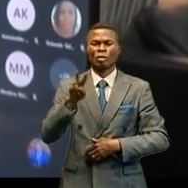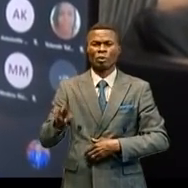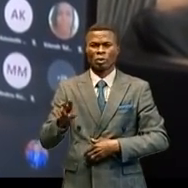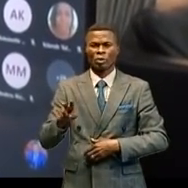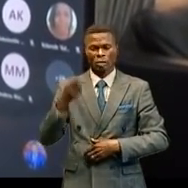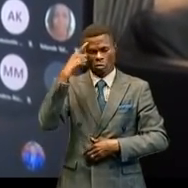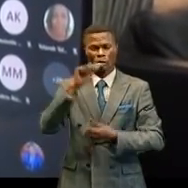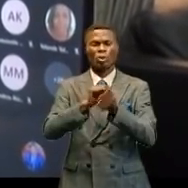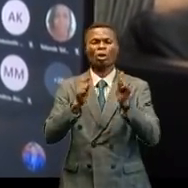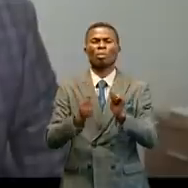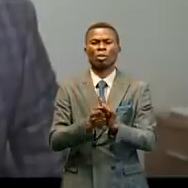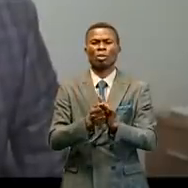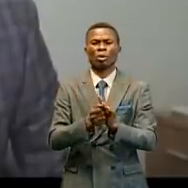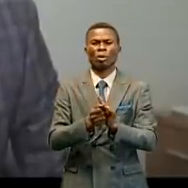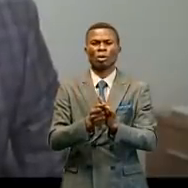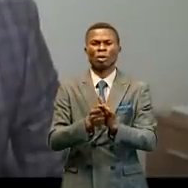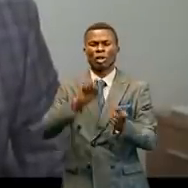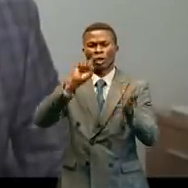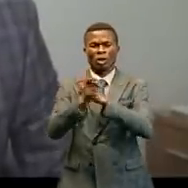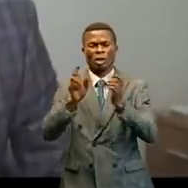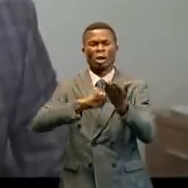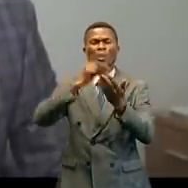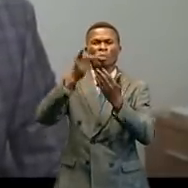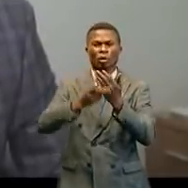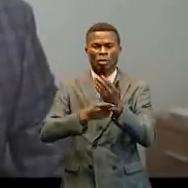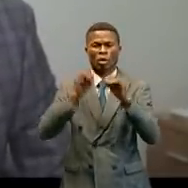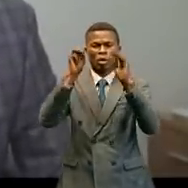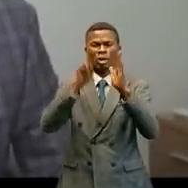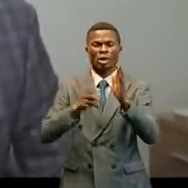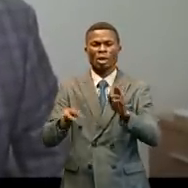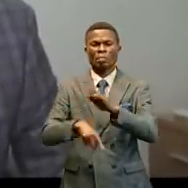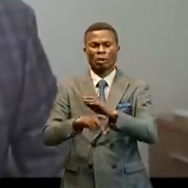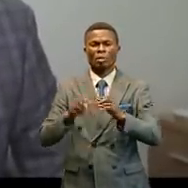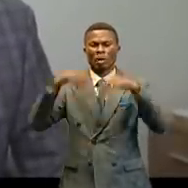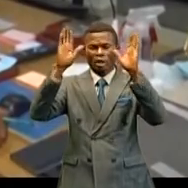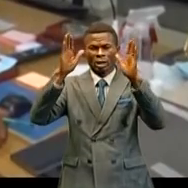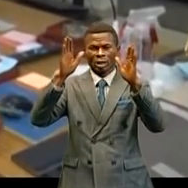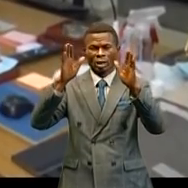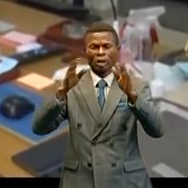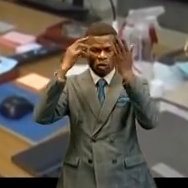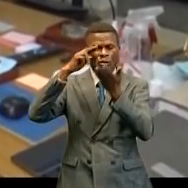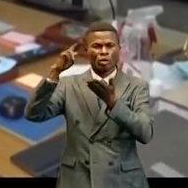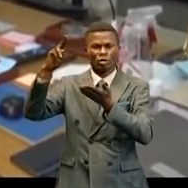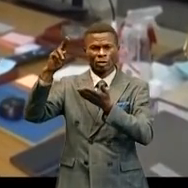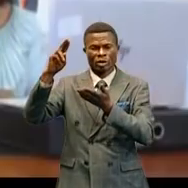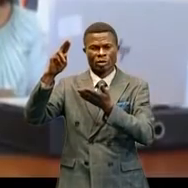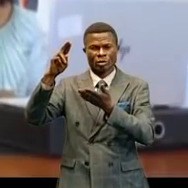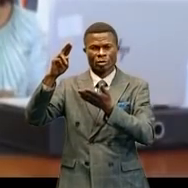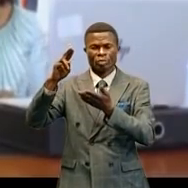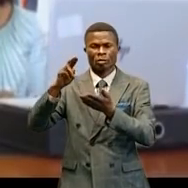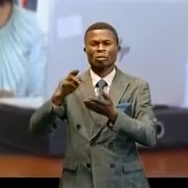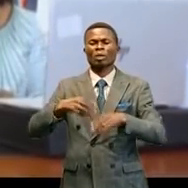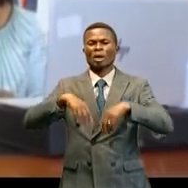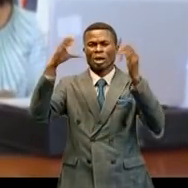ce qui concerne la réforme des programmes de l'enseignement primaire, secondaire et universitaire. La levée